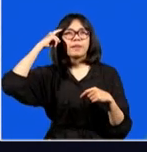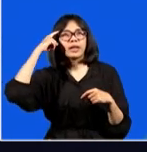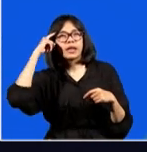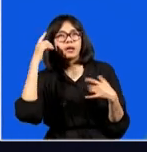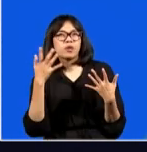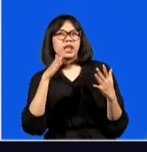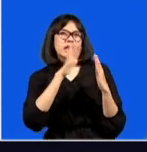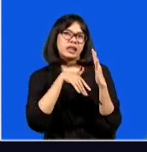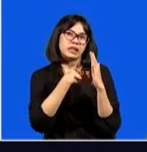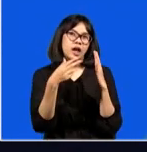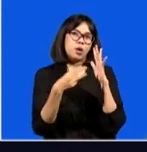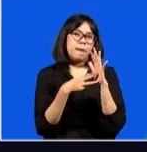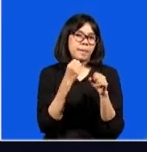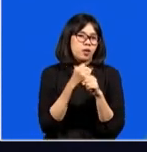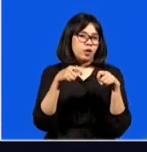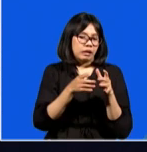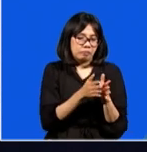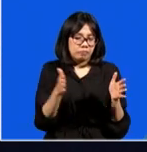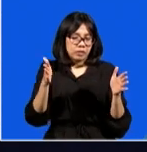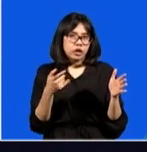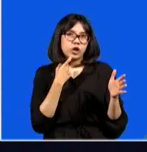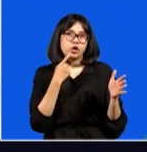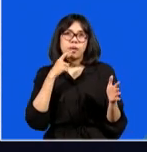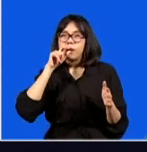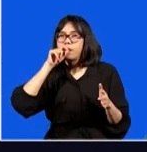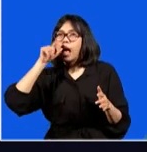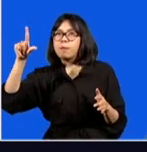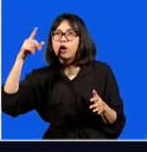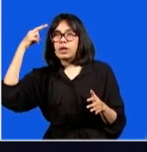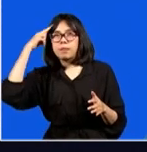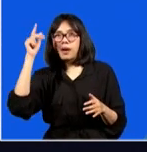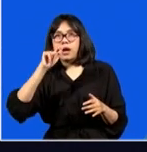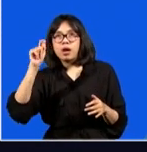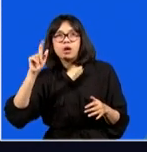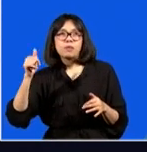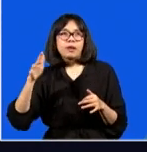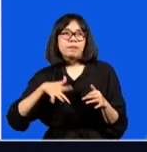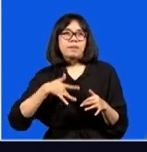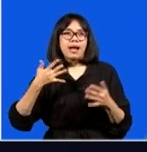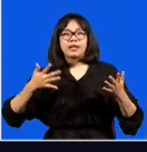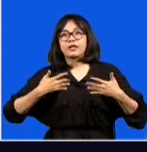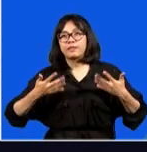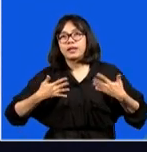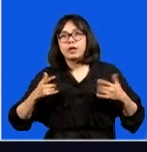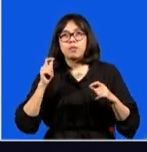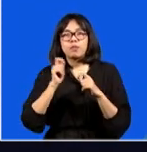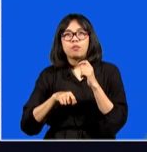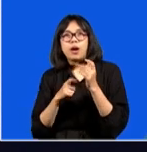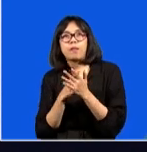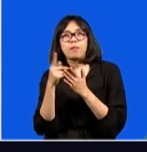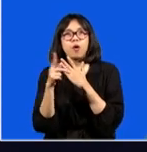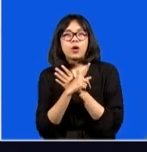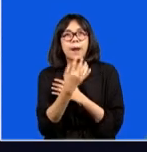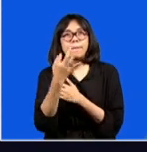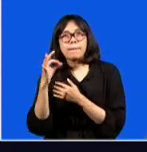minggu ini Coba deh kita ubah Yuk ngomong ke kepala sekolah biar lebih lebih menyenangkan buat murid-murid project project Apa sih yang bisa kita